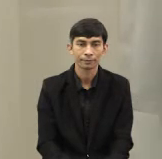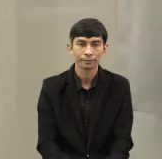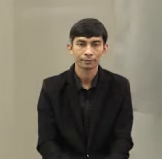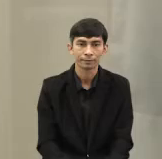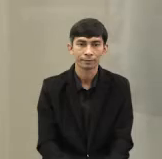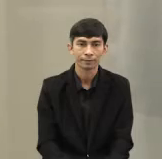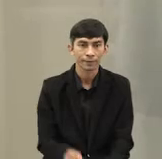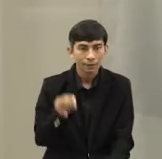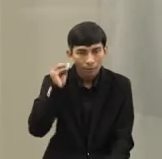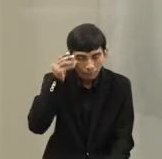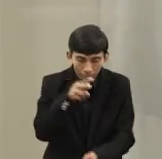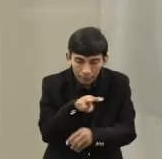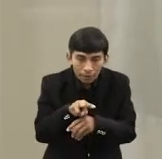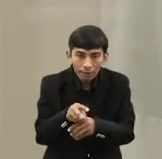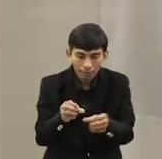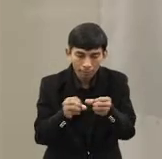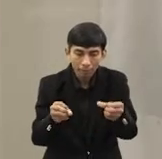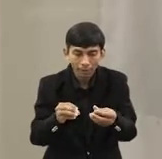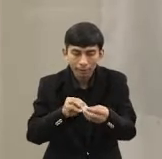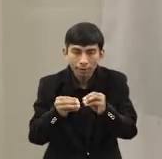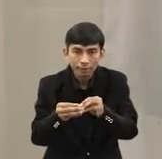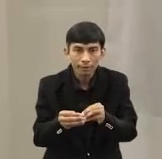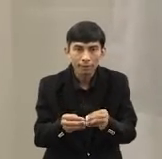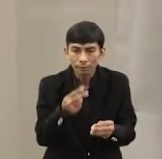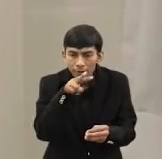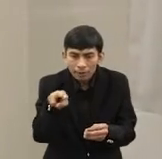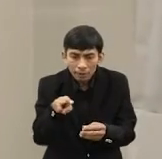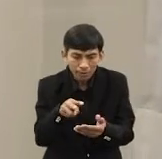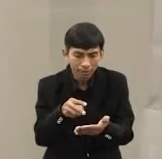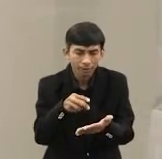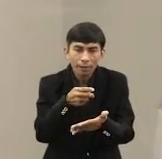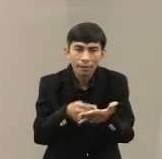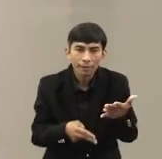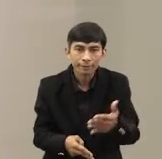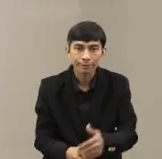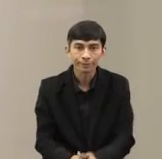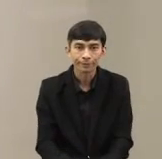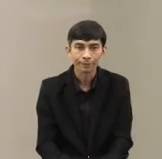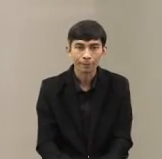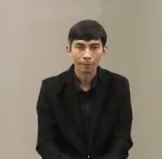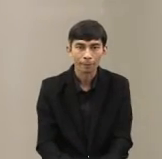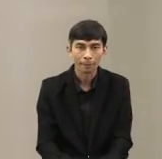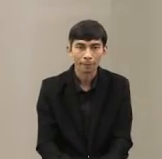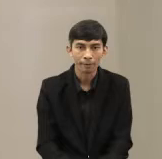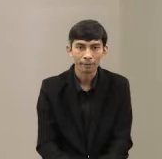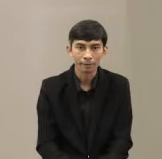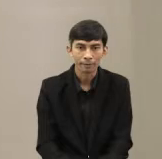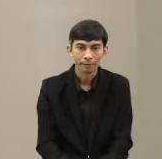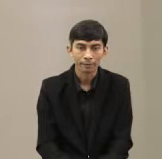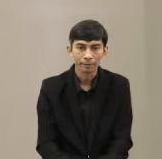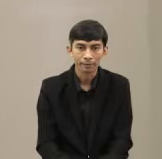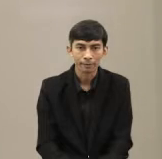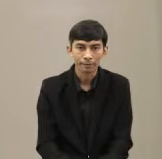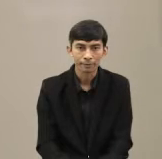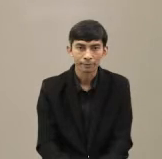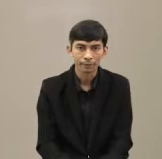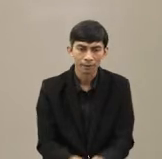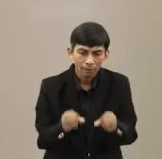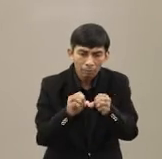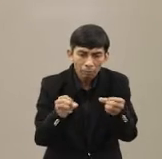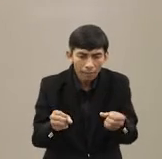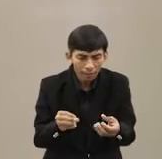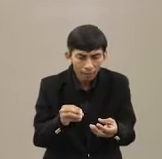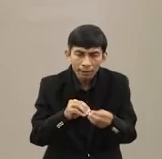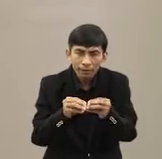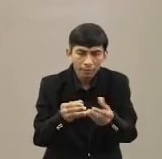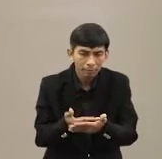Đã bấy pin nứt từ mơ là bắt lấy, ta con thử pin nứt từ lỡ ấy khá. Nhưng chẳng, con thử kết tha là bắt lấy đai con bằng cách